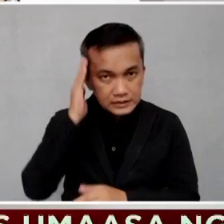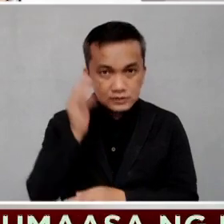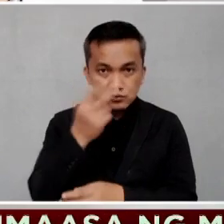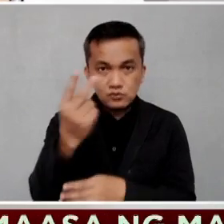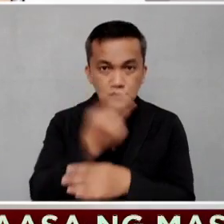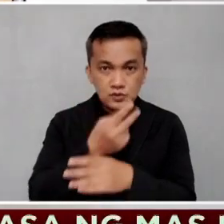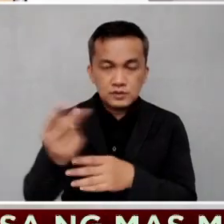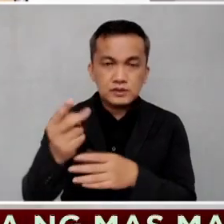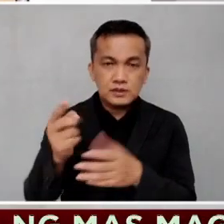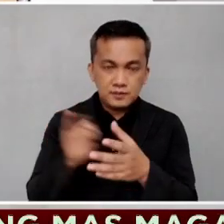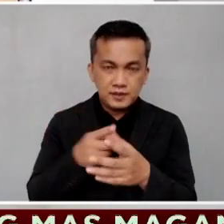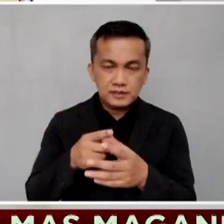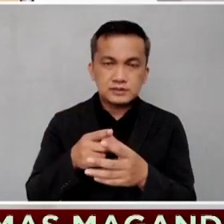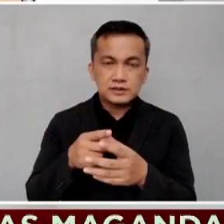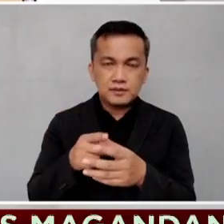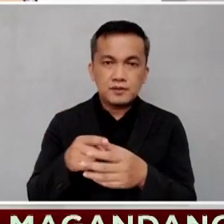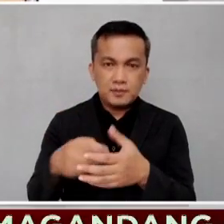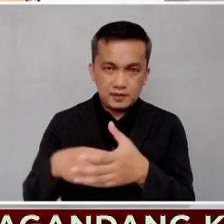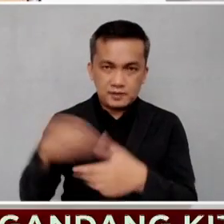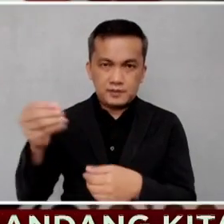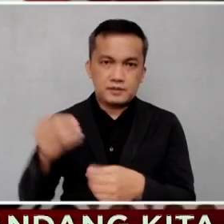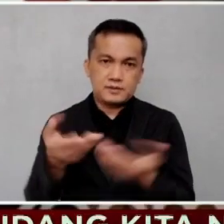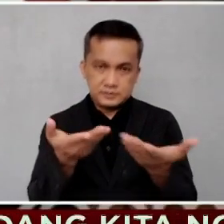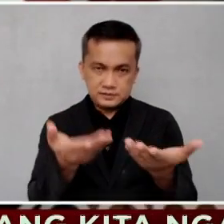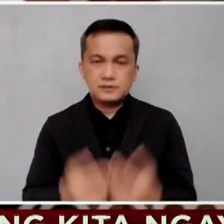paunang pagpapalabas nito.